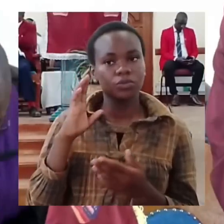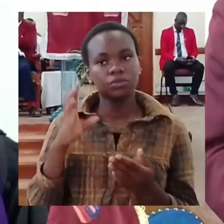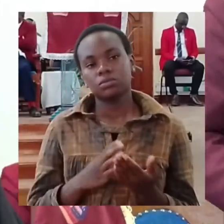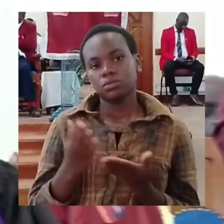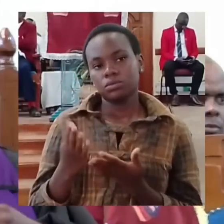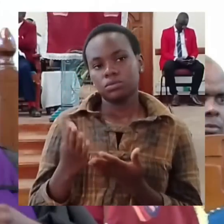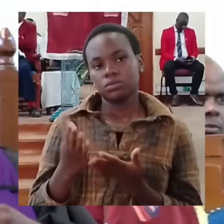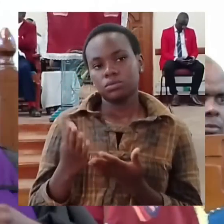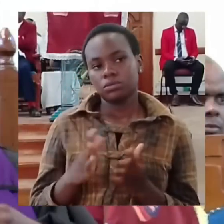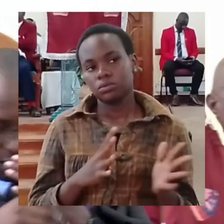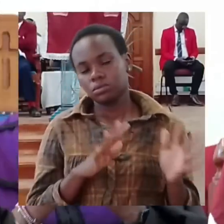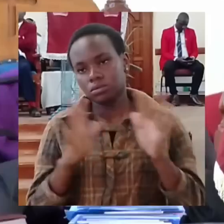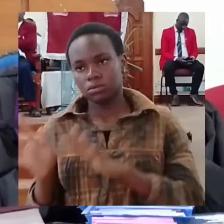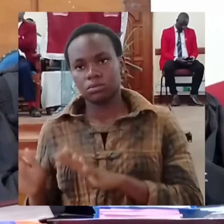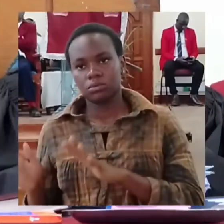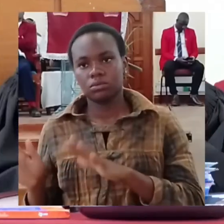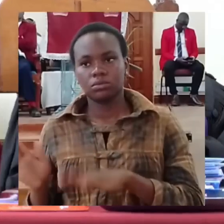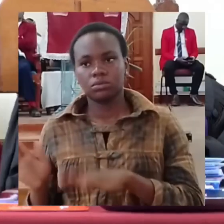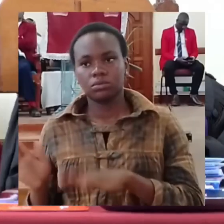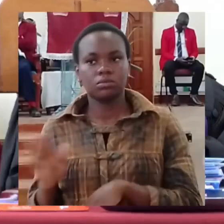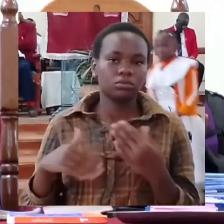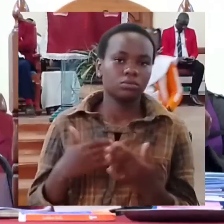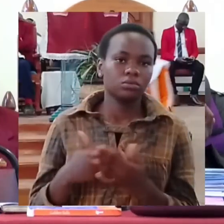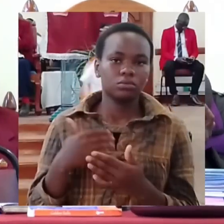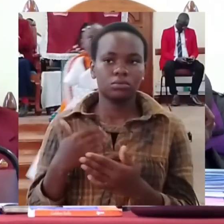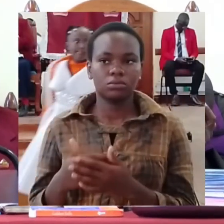Gocai Mwathani.